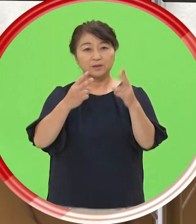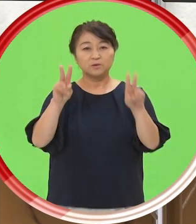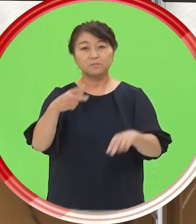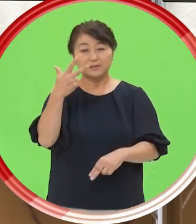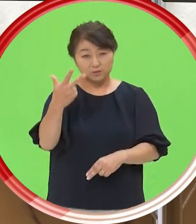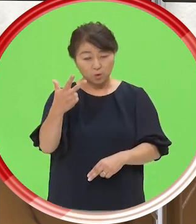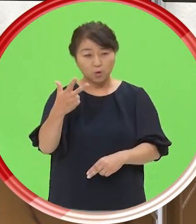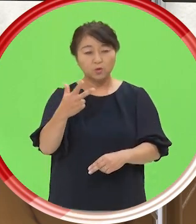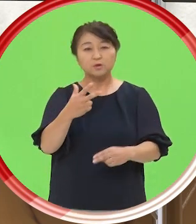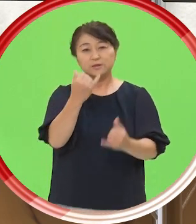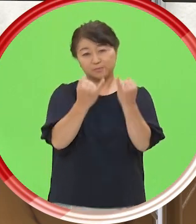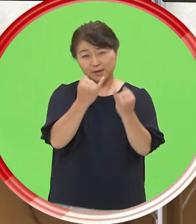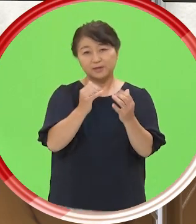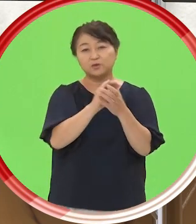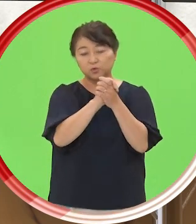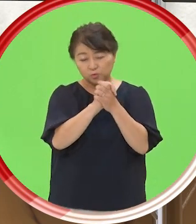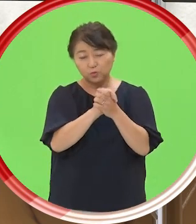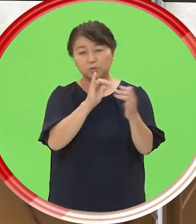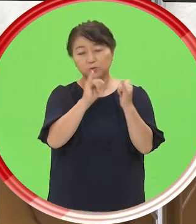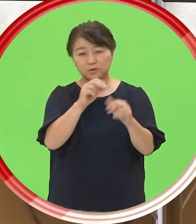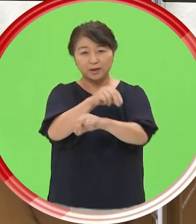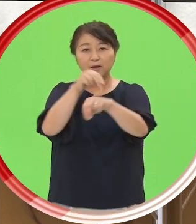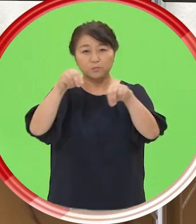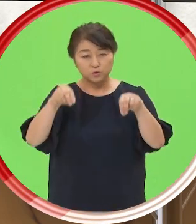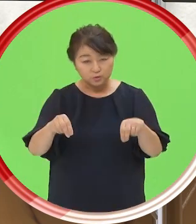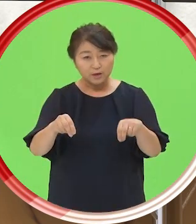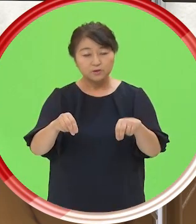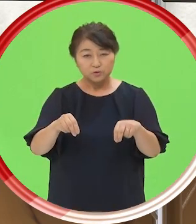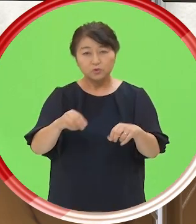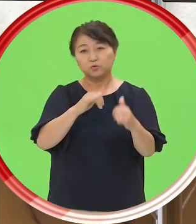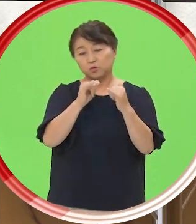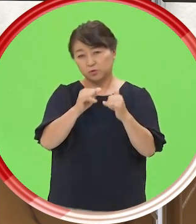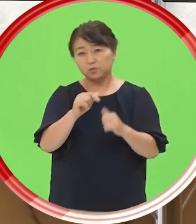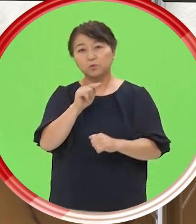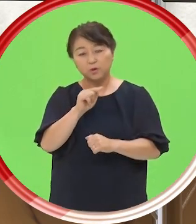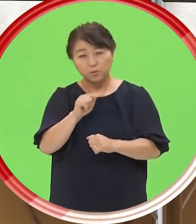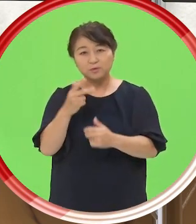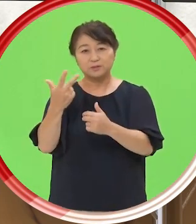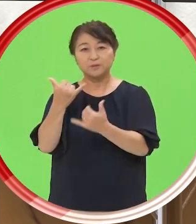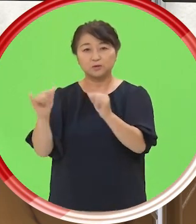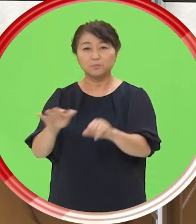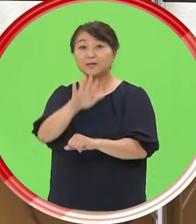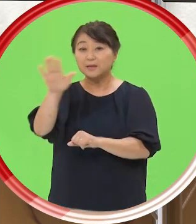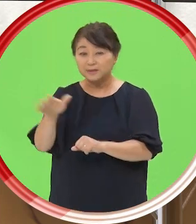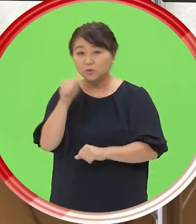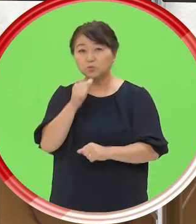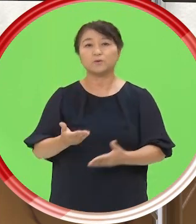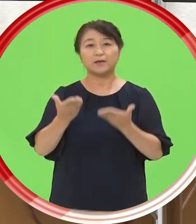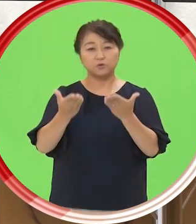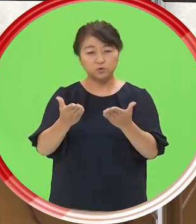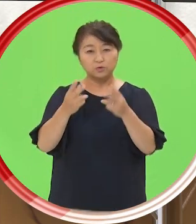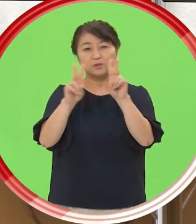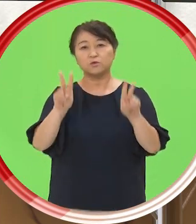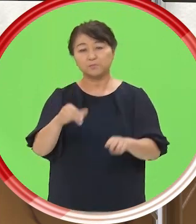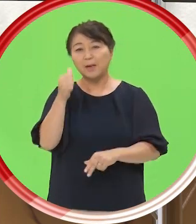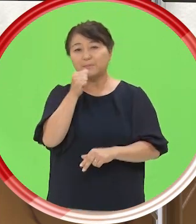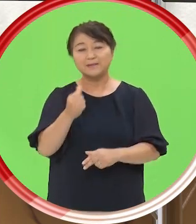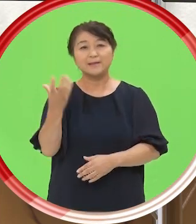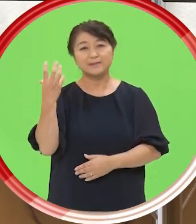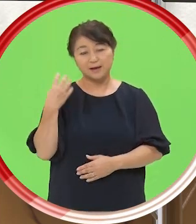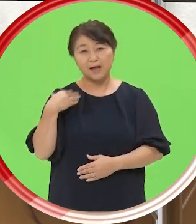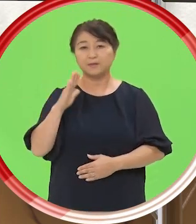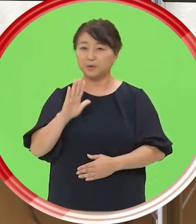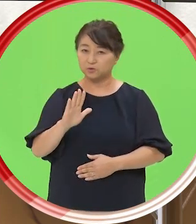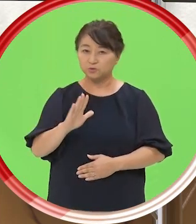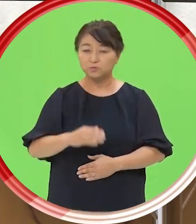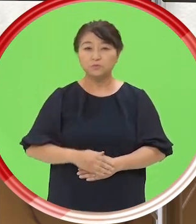広島市と姉妹友好都市提携を結んでいる都市のことを市民の皆さんにご紹介する広島メッセンジャーというもの